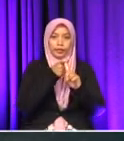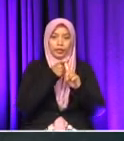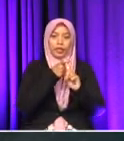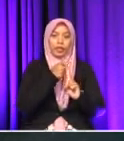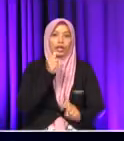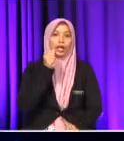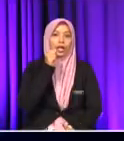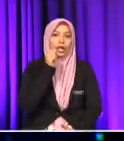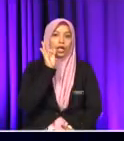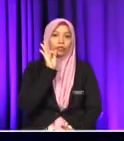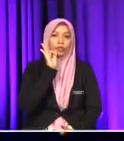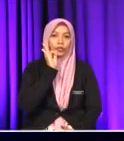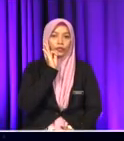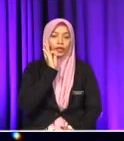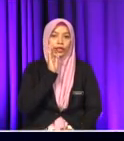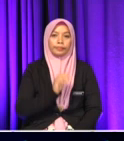Bin shizukifli